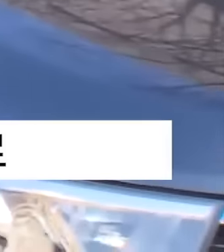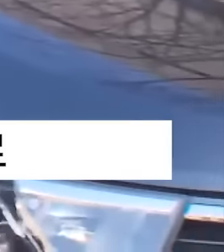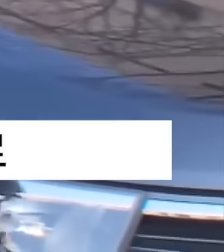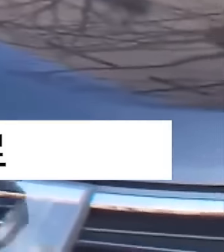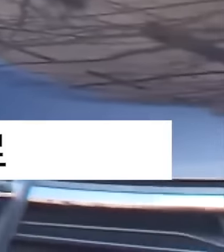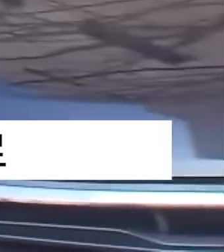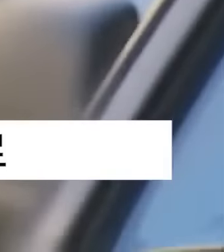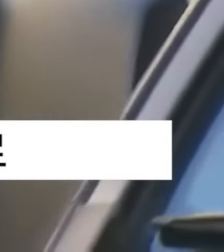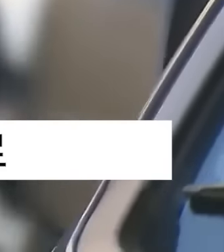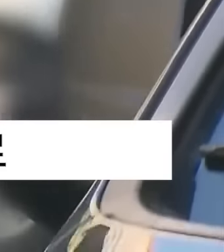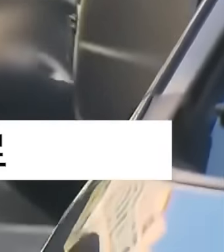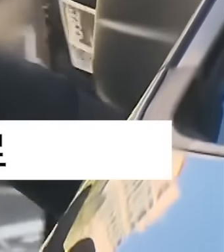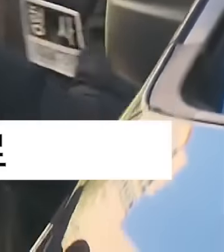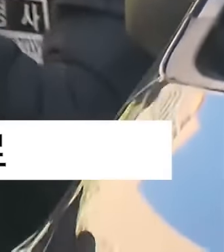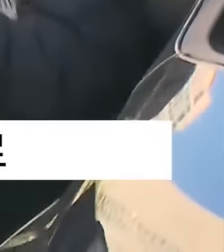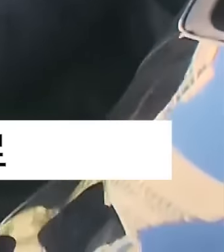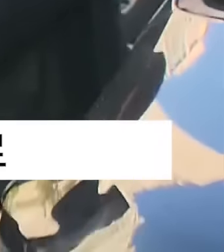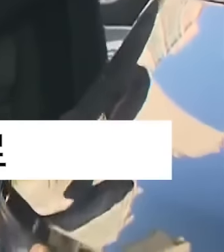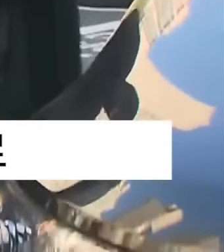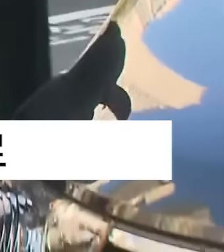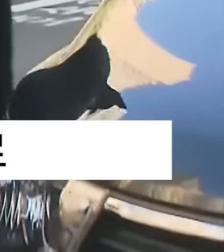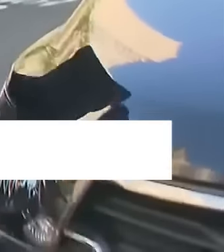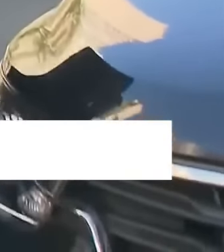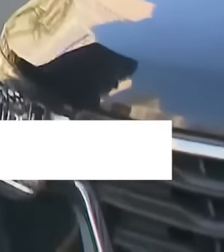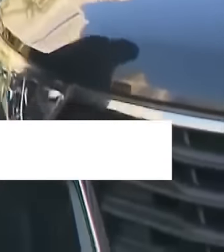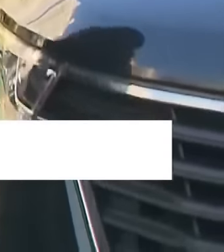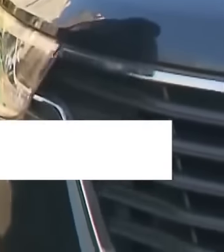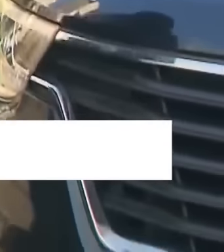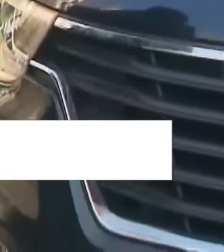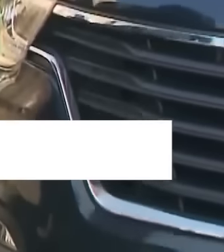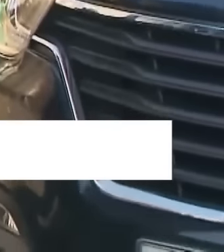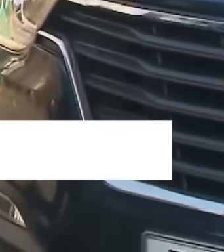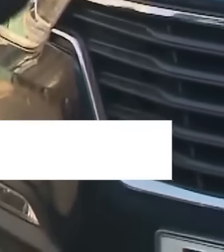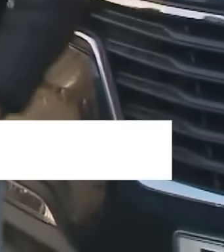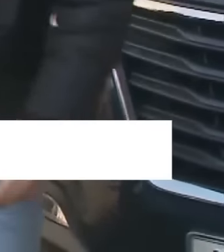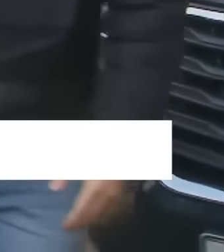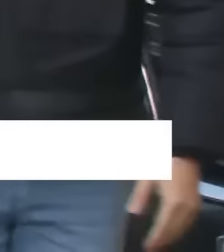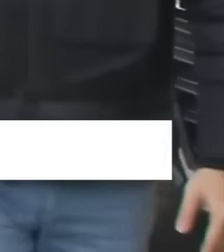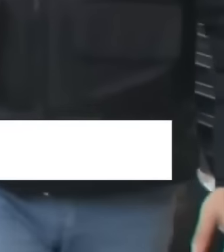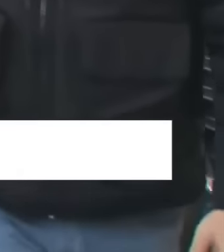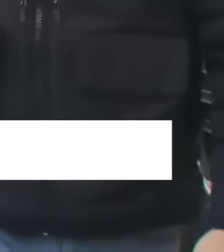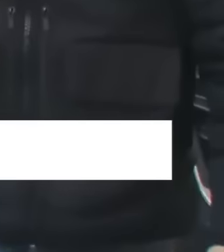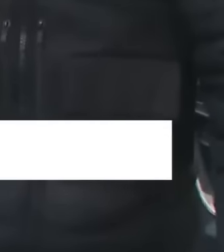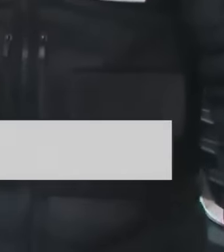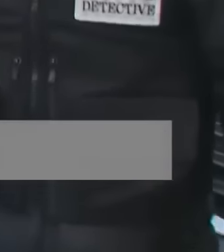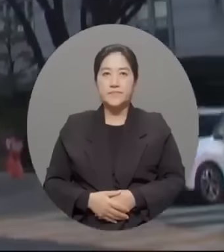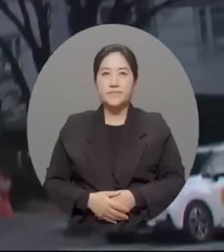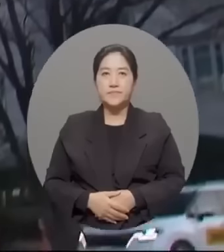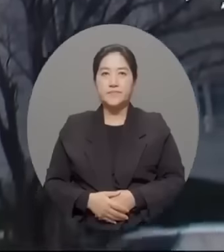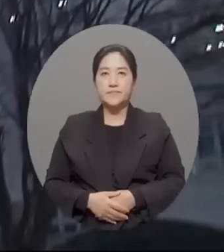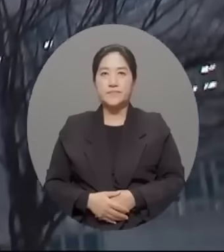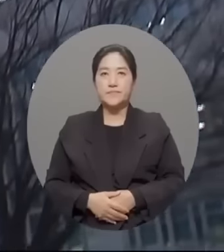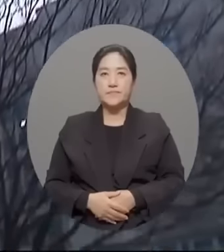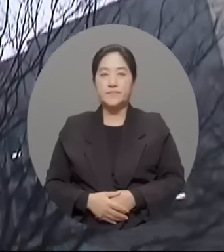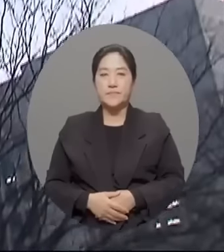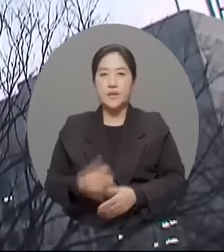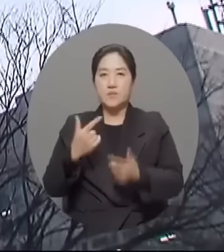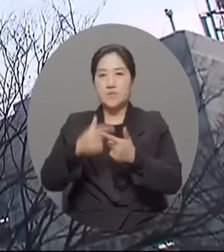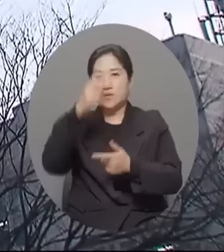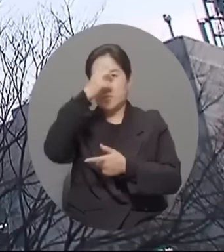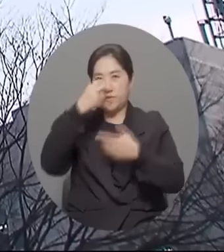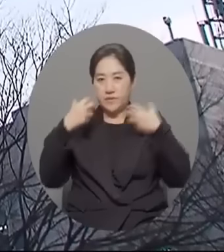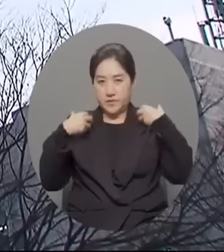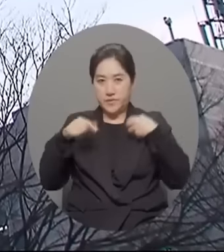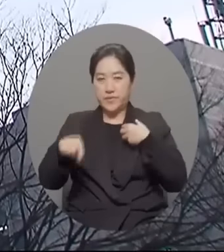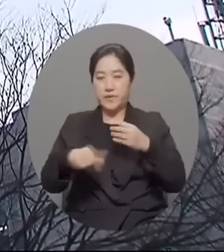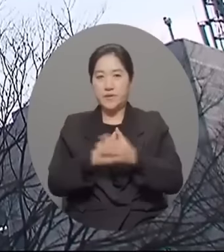다수 의석수를 확보하지 못하도록 하겠다는 의도로 살해를 결심했다는 진술을 했다고 밝혔습니다. 부산경찰청에서